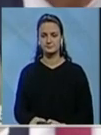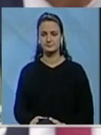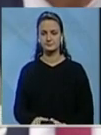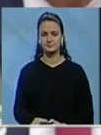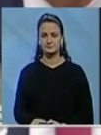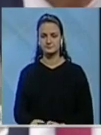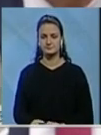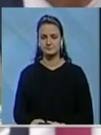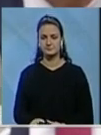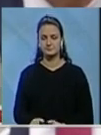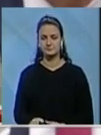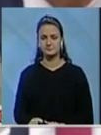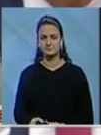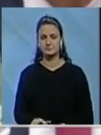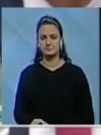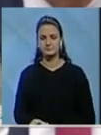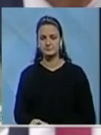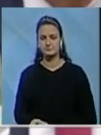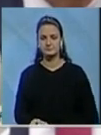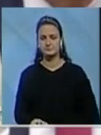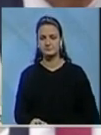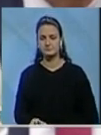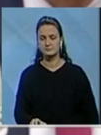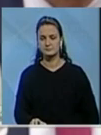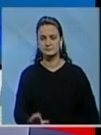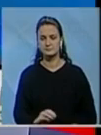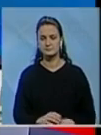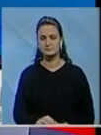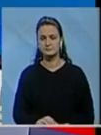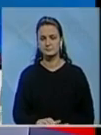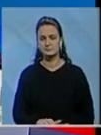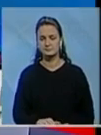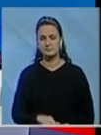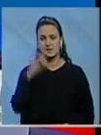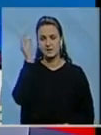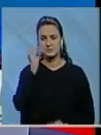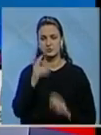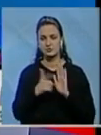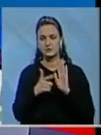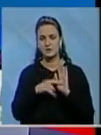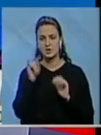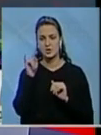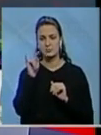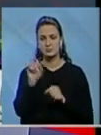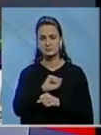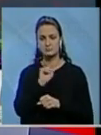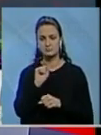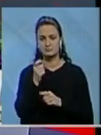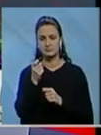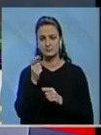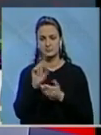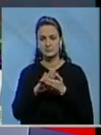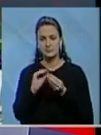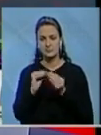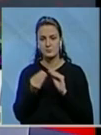So I say to members on all sides of this house, whatever you may have previously concluded. Germany's შვიდი აეროპორტი შეფერხებით მუშაობს, ამის